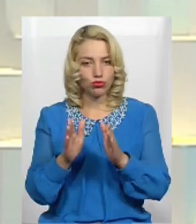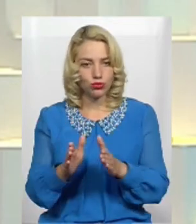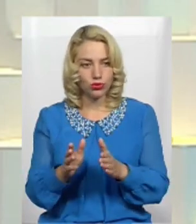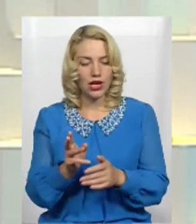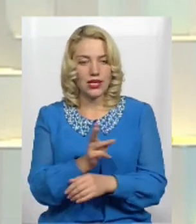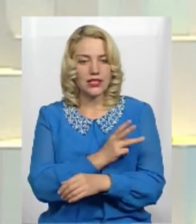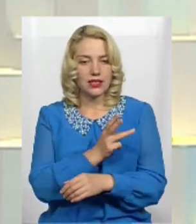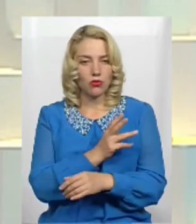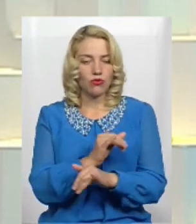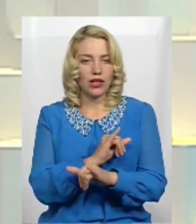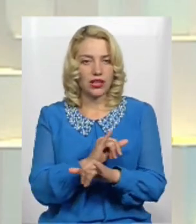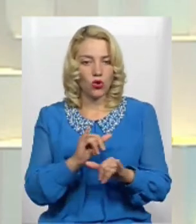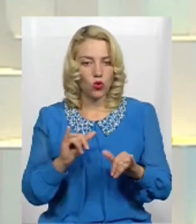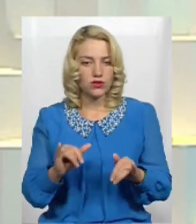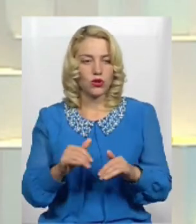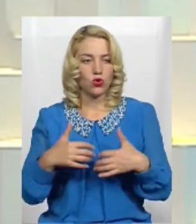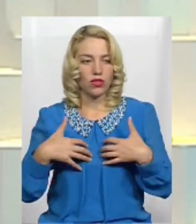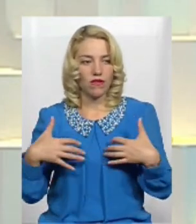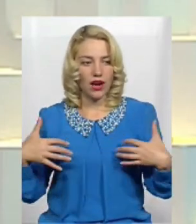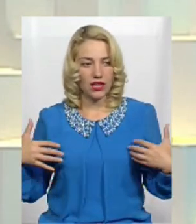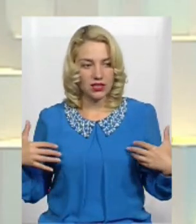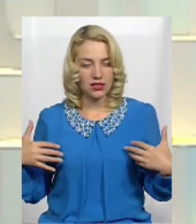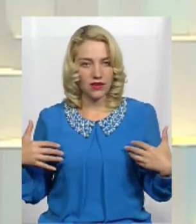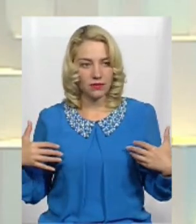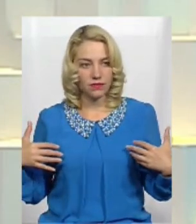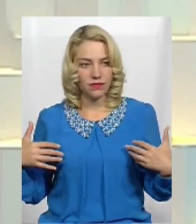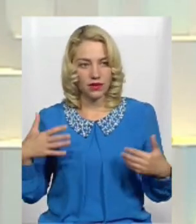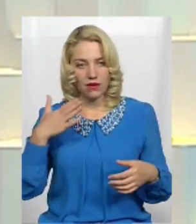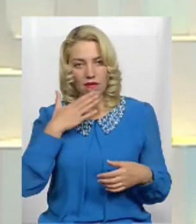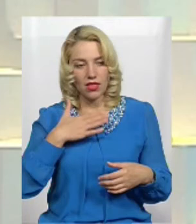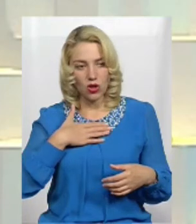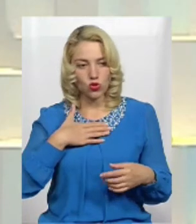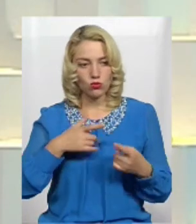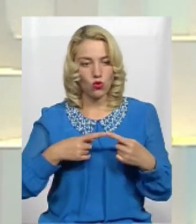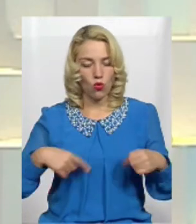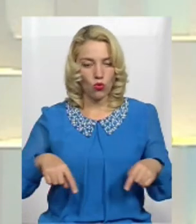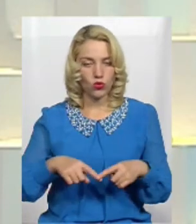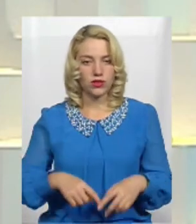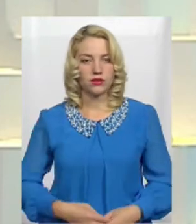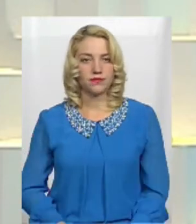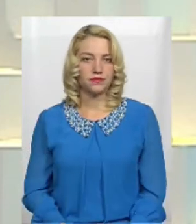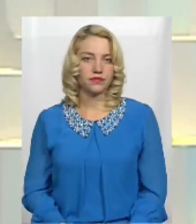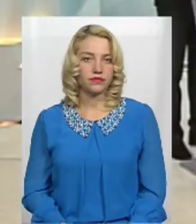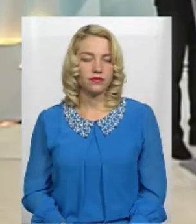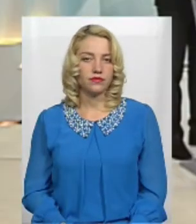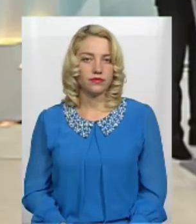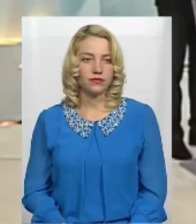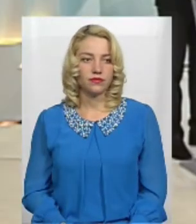будуть стимулювати розвиток тваринництва, зокрема в нашому окрузі і в цій Україні.